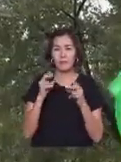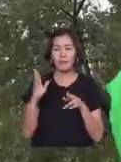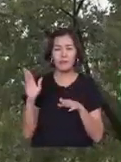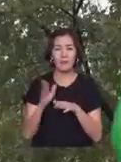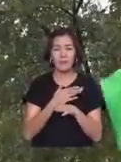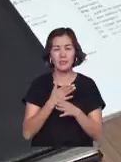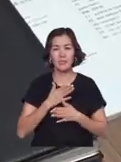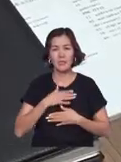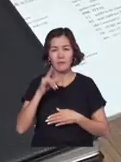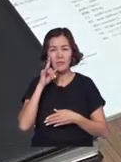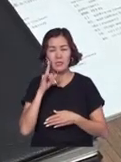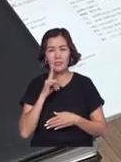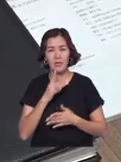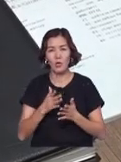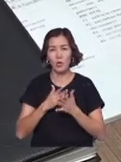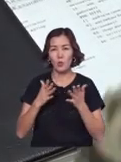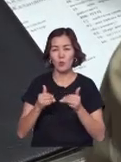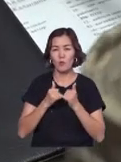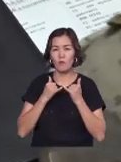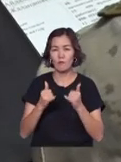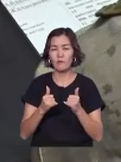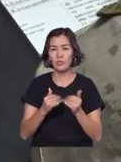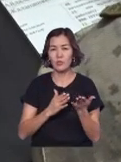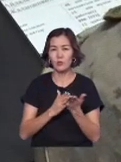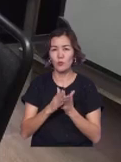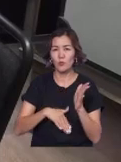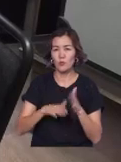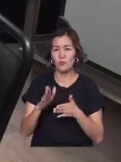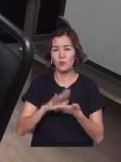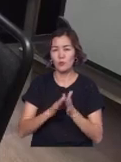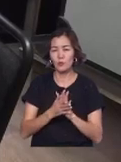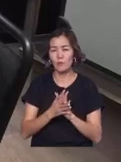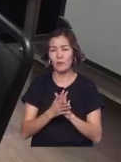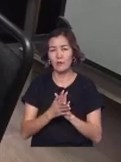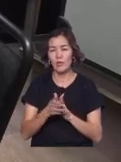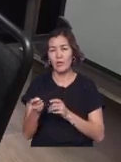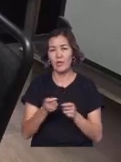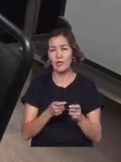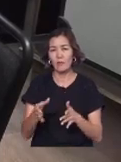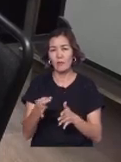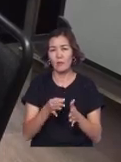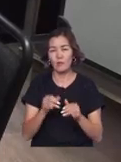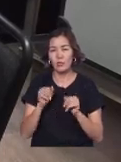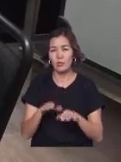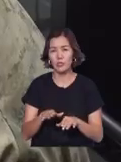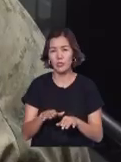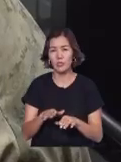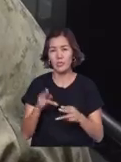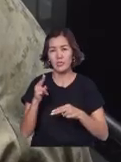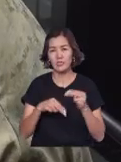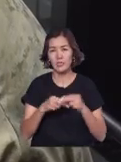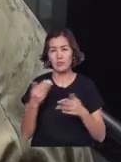нашей страны. В знак глубокого уважения к их труду и в целях улучшения условий службы акимом области было принято решение о